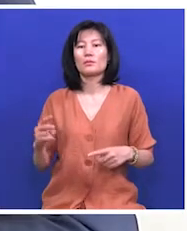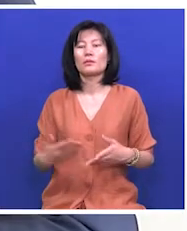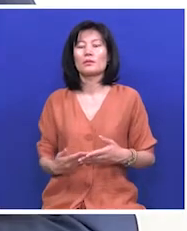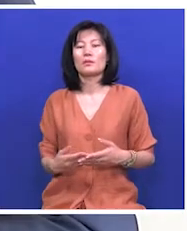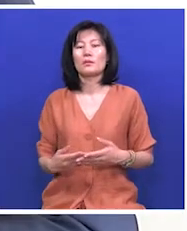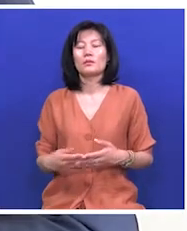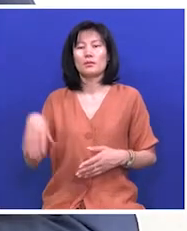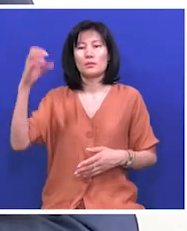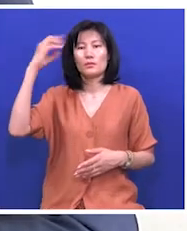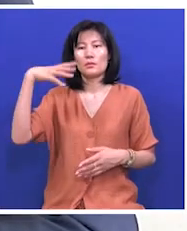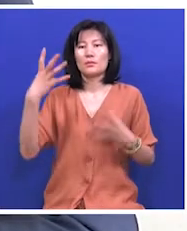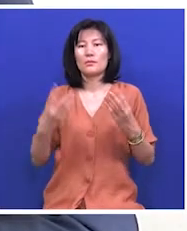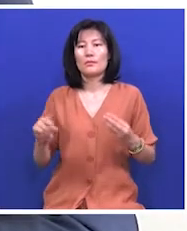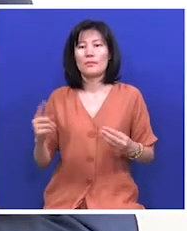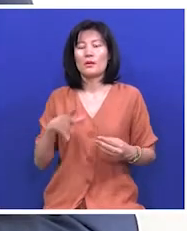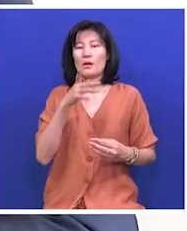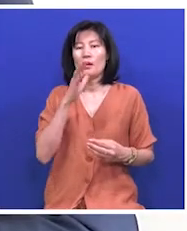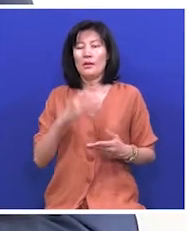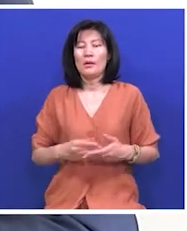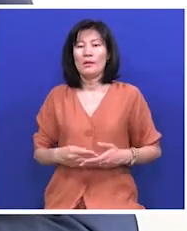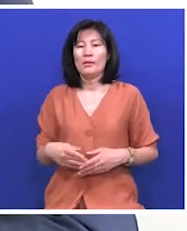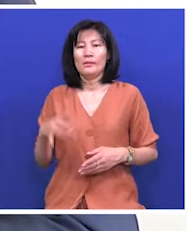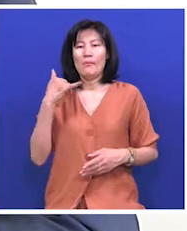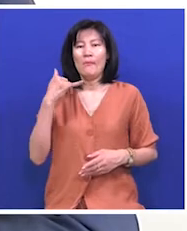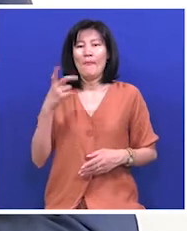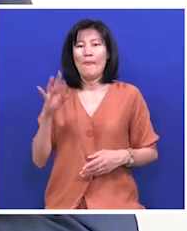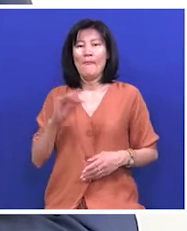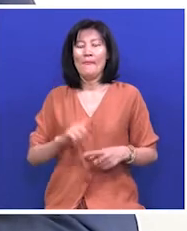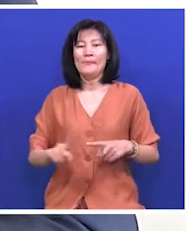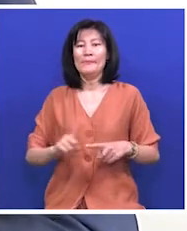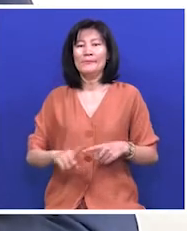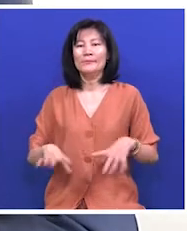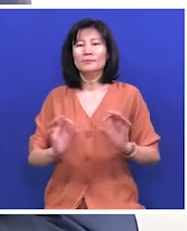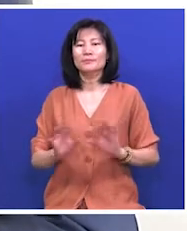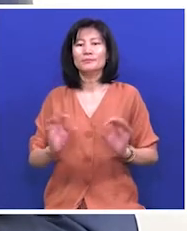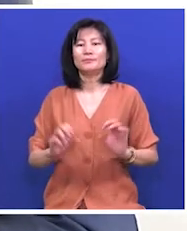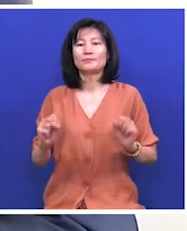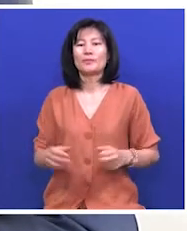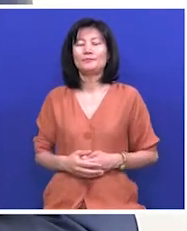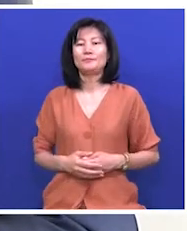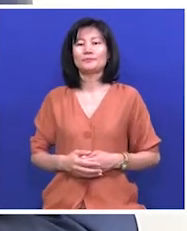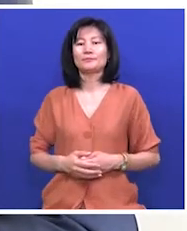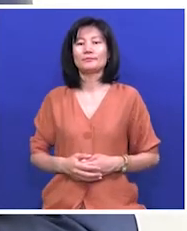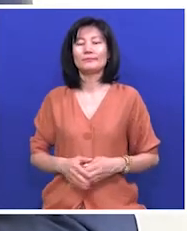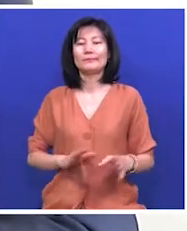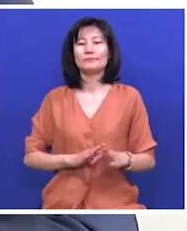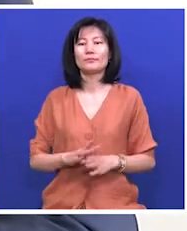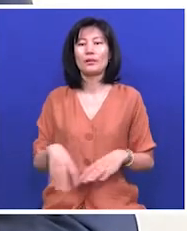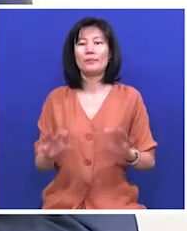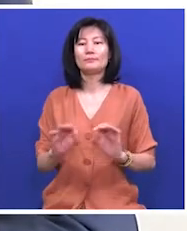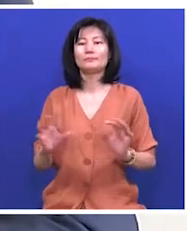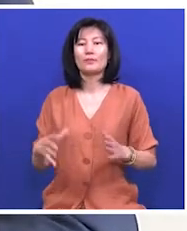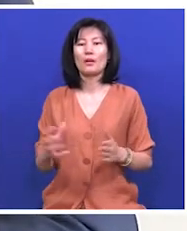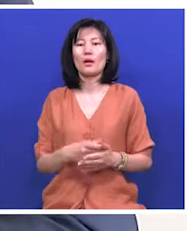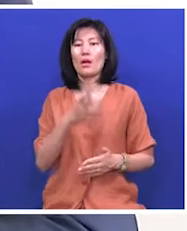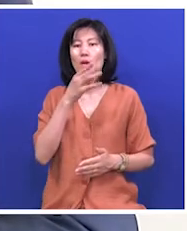келген жарық өшкен кезде бізге 1 сағаттың ішінде телефон арқылы шұғыл хабарлама берілді. Біз ол ақпарат